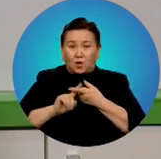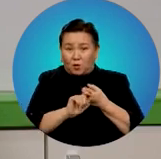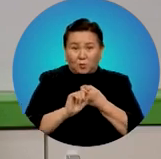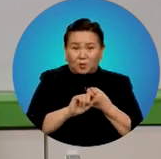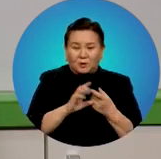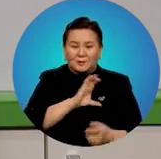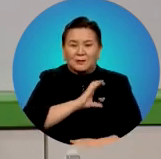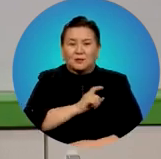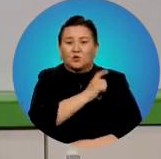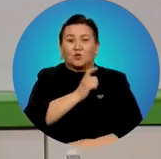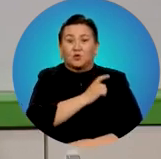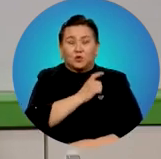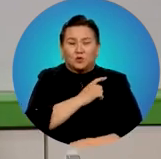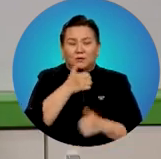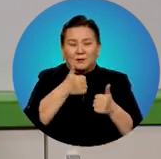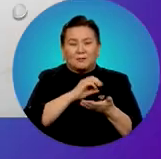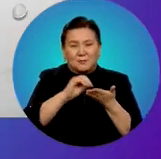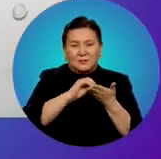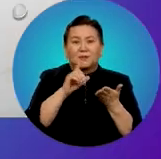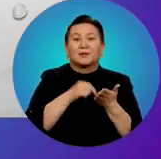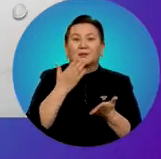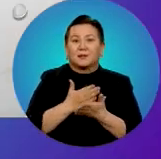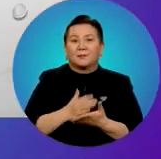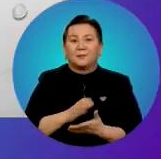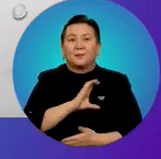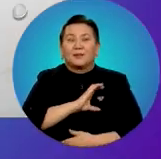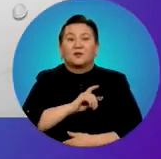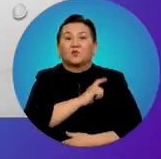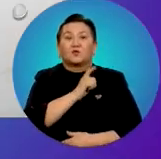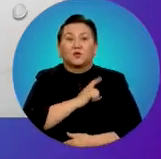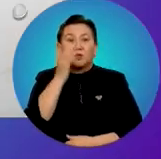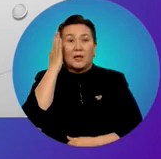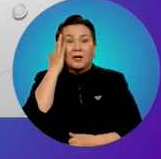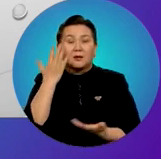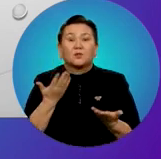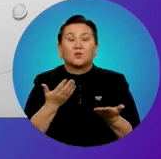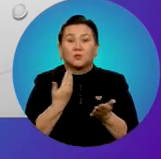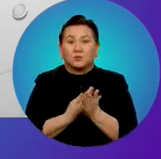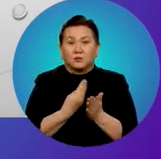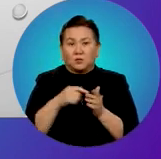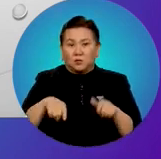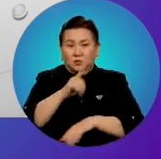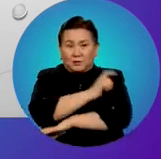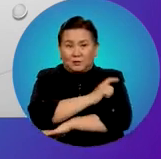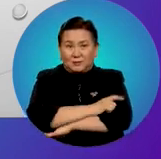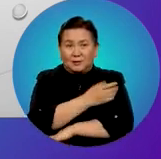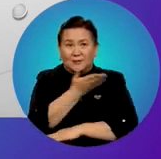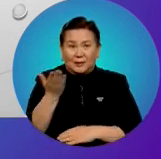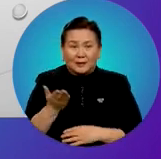учраас сэтгэл хөдлөлийн арга хэрэглүүрүүдийг хэрэгэлдэг байх нэ. За тэгэхээр сэтгэл хөдлөлийн арга хэрэглүүр гэж юу хэлэх вэ гэдгийг өнөөдрийн хичээлээр та бүхэн